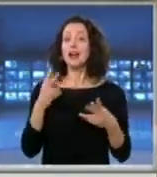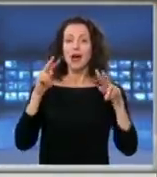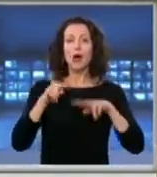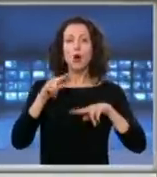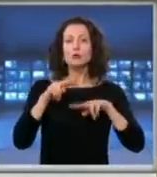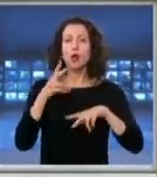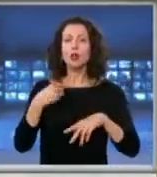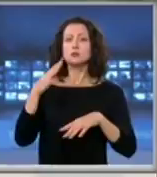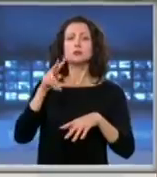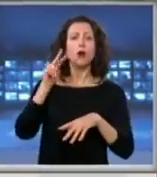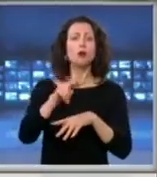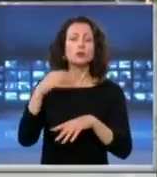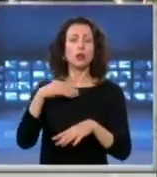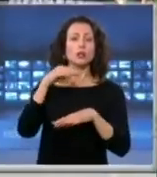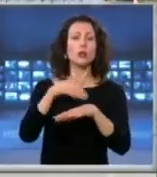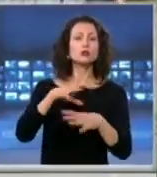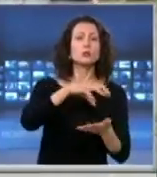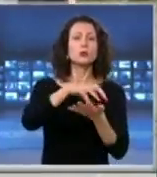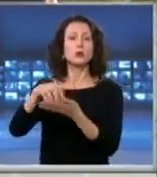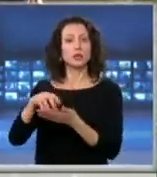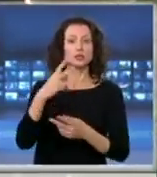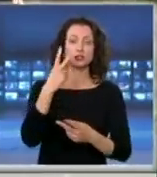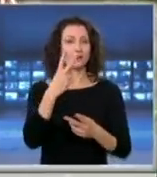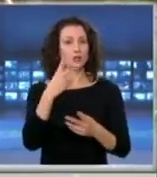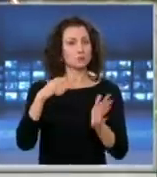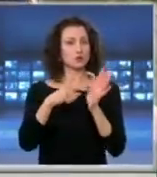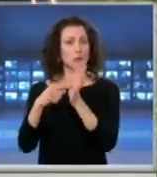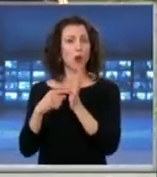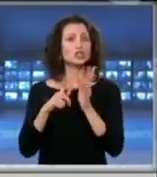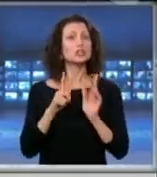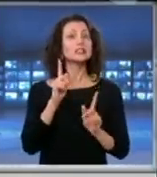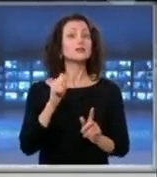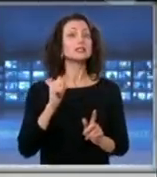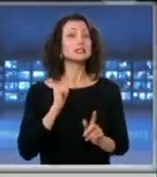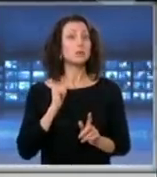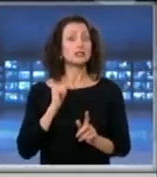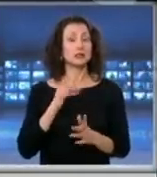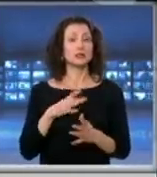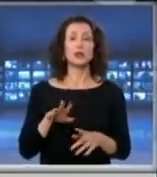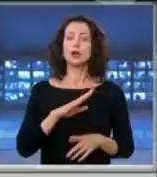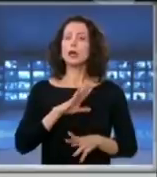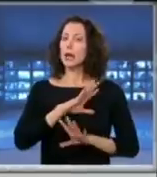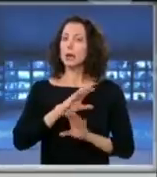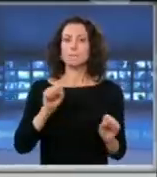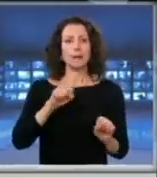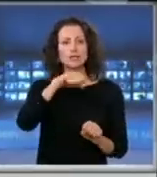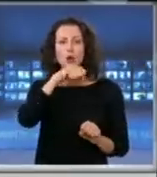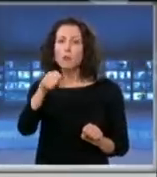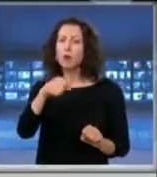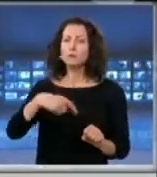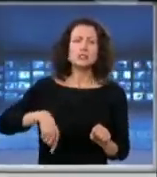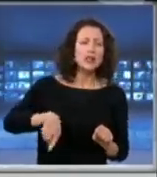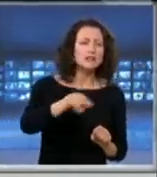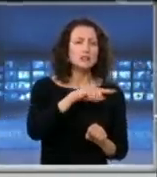спазва карантината, категорична е кметът Йорданка Фандълкова. Безкомпромисно трябва да се налагат санкции там, където се нарушава, особено